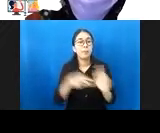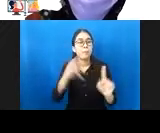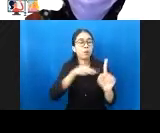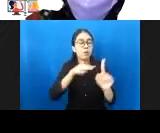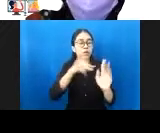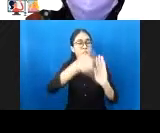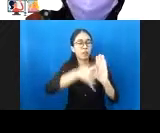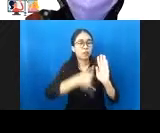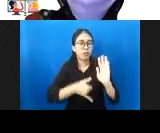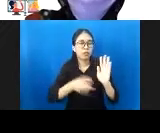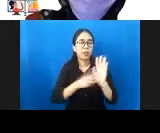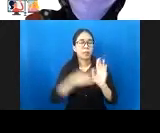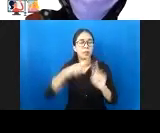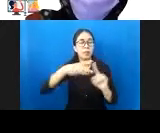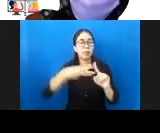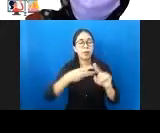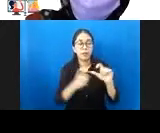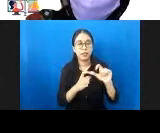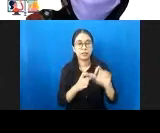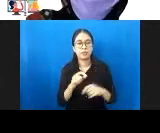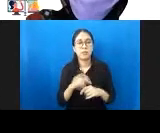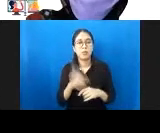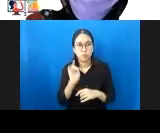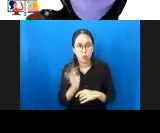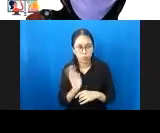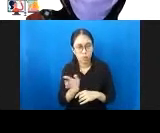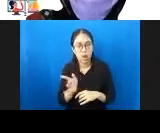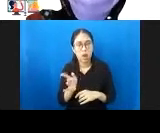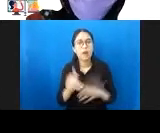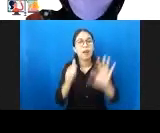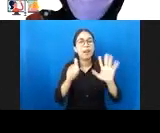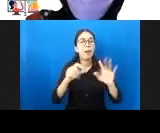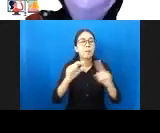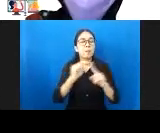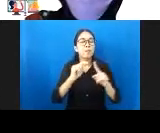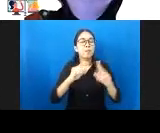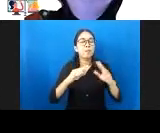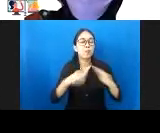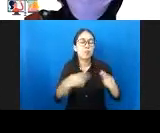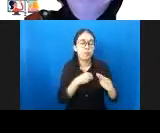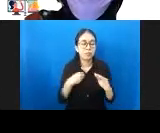evaluasi MTBS. Ini sudah dilaksanakan ke 6 puskesmas yang pertama